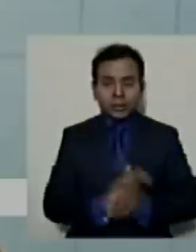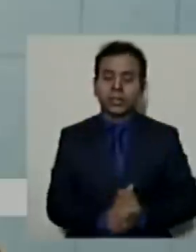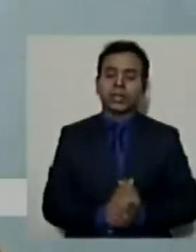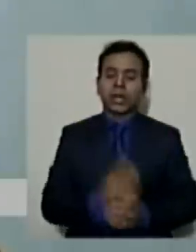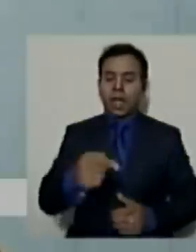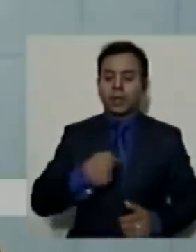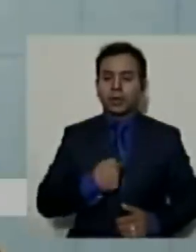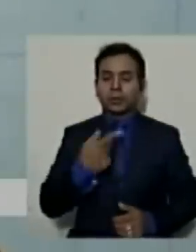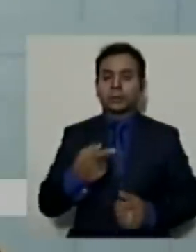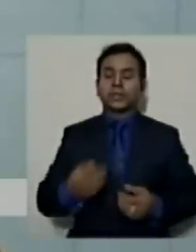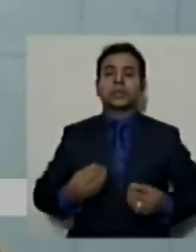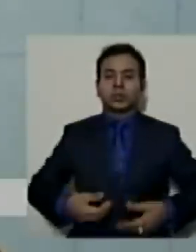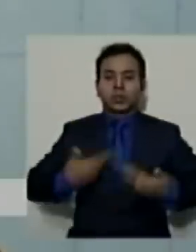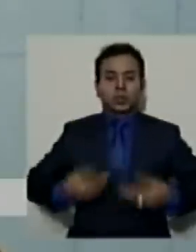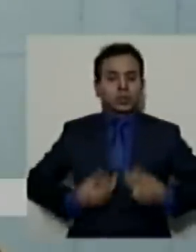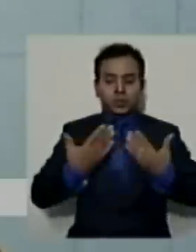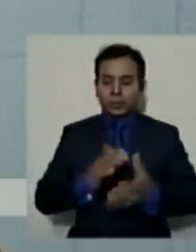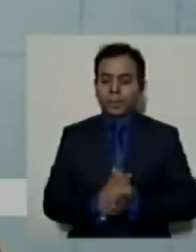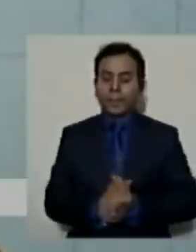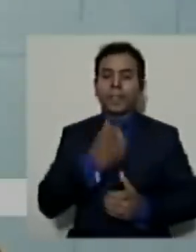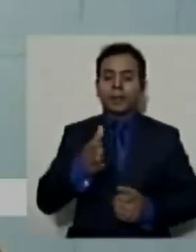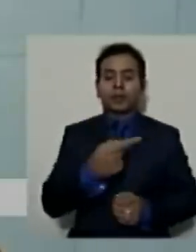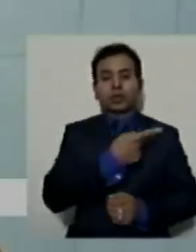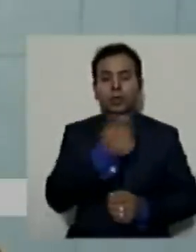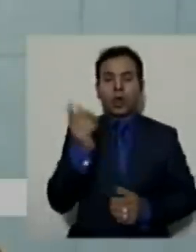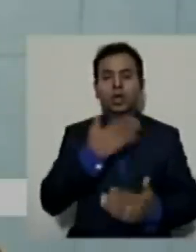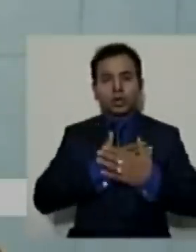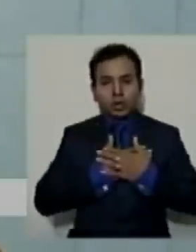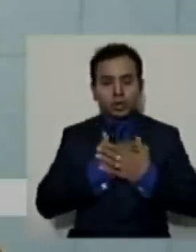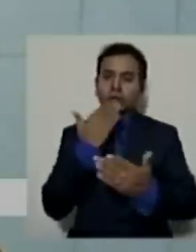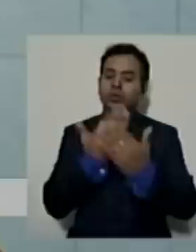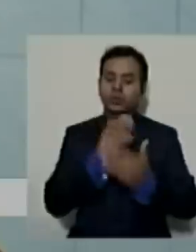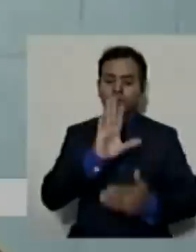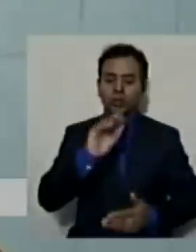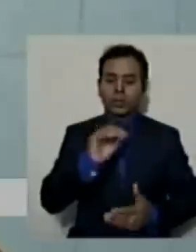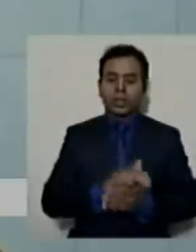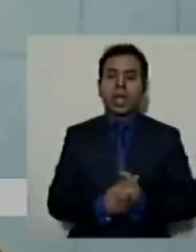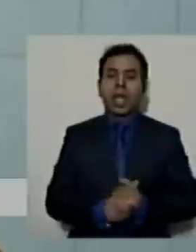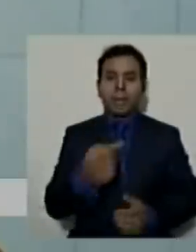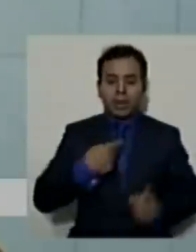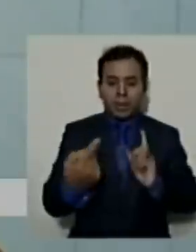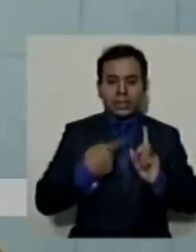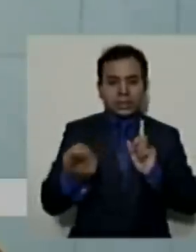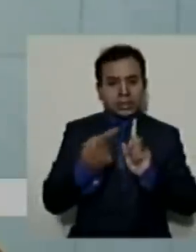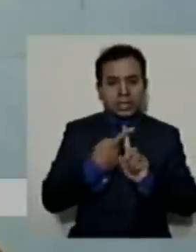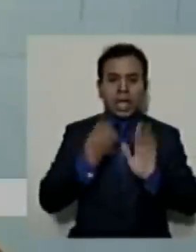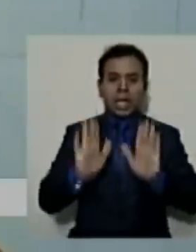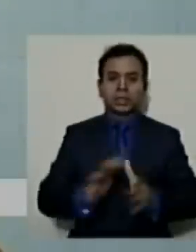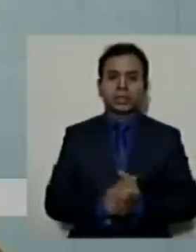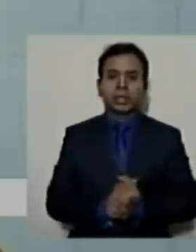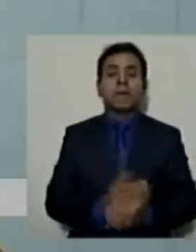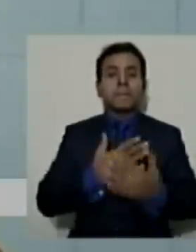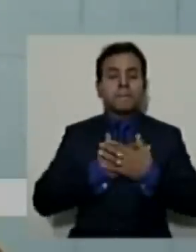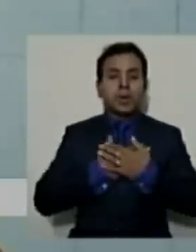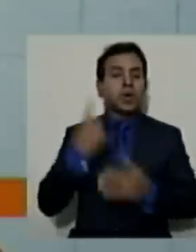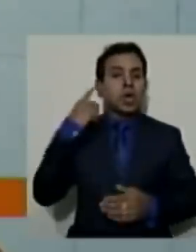অনেক ধন্যবাদ যে আপনারা আমাদের পাশে আছেন, আপনারা প্রিয় সাংবাদিকবৃন্দ এবং সকল দপ্তর,